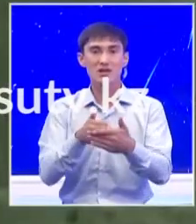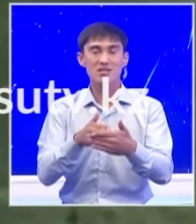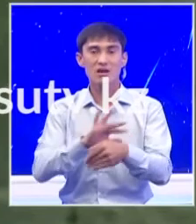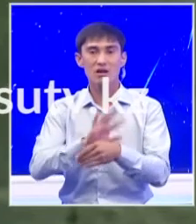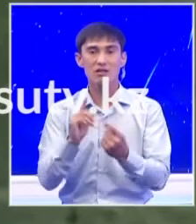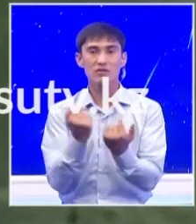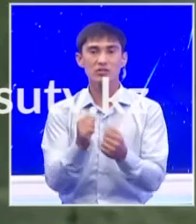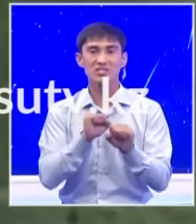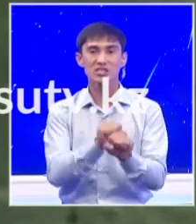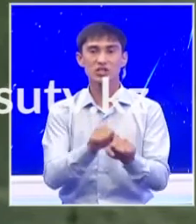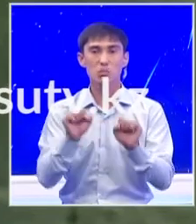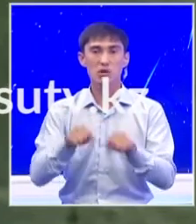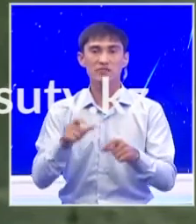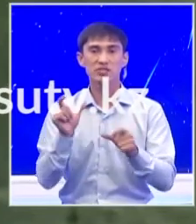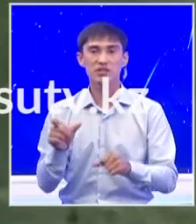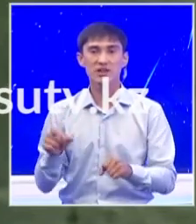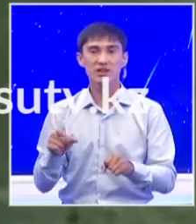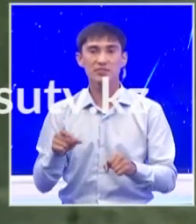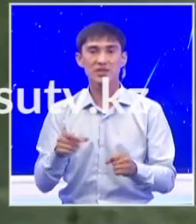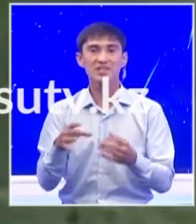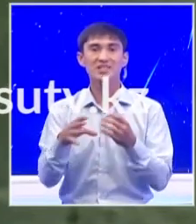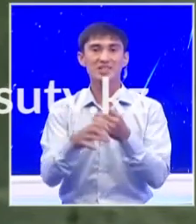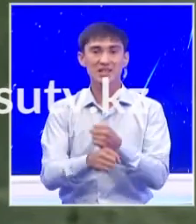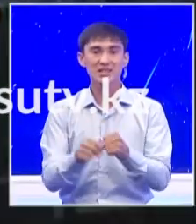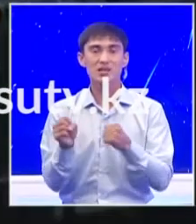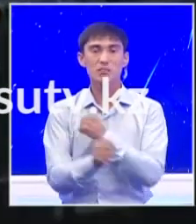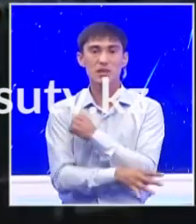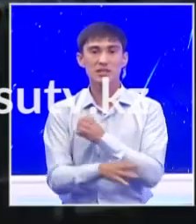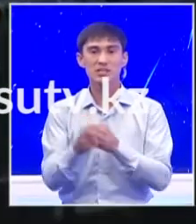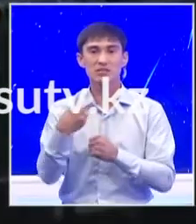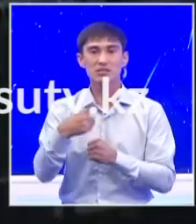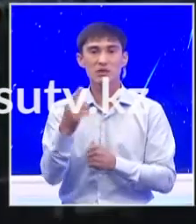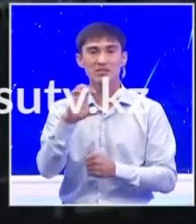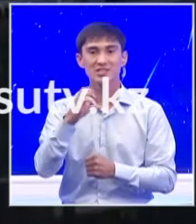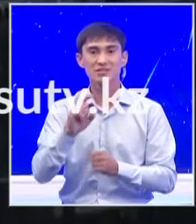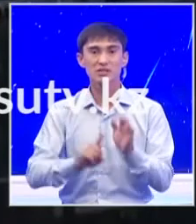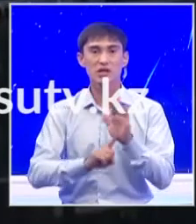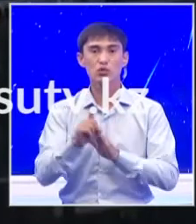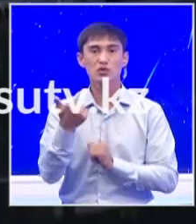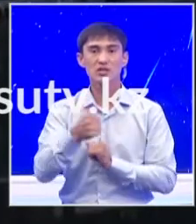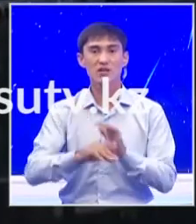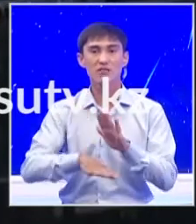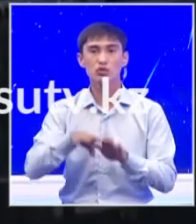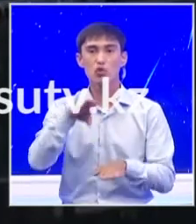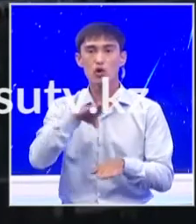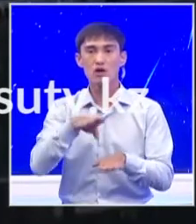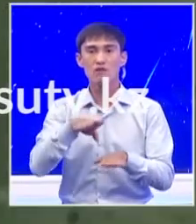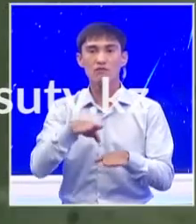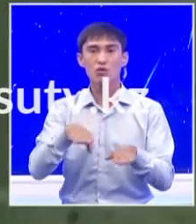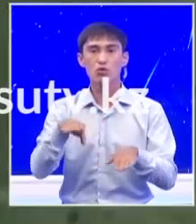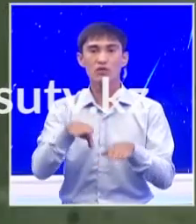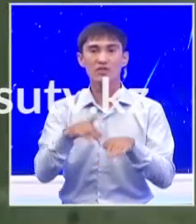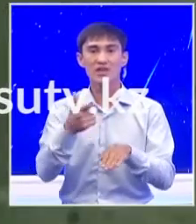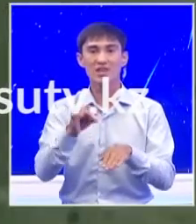коронавируса, защита прав человека и искоренение бедности. А 21 сентября стартует неделя высокого уровня